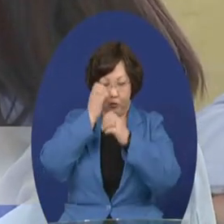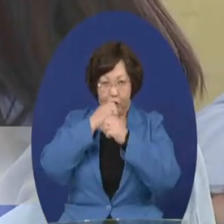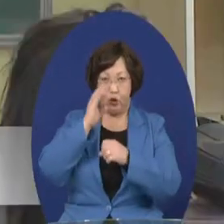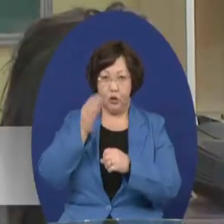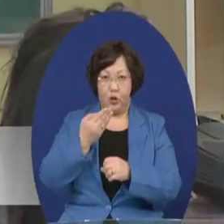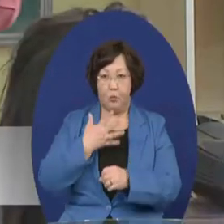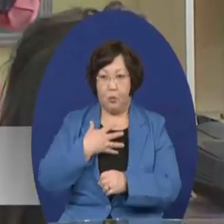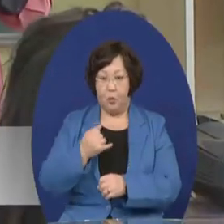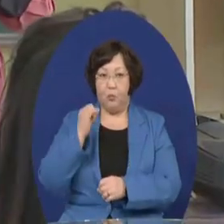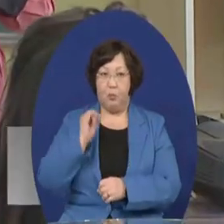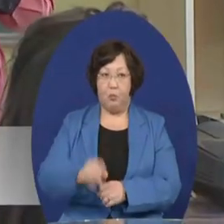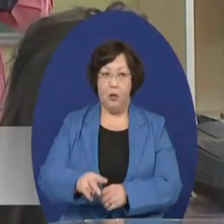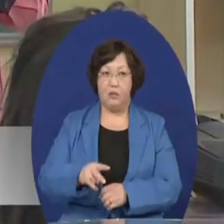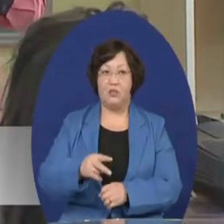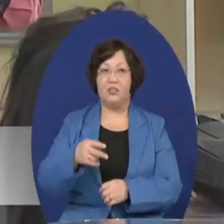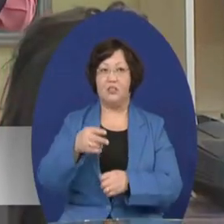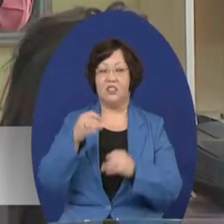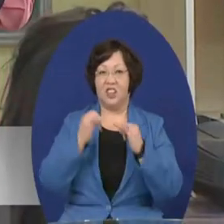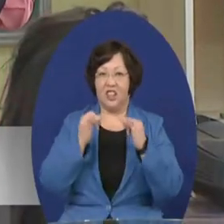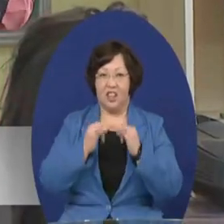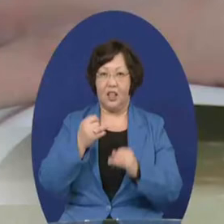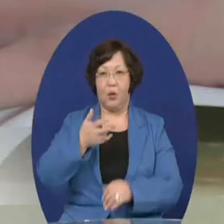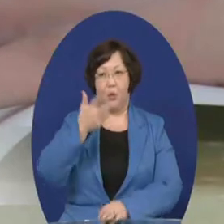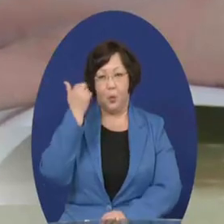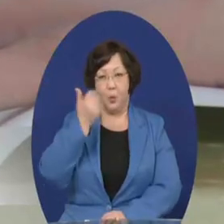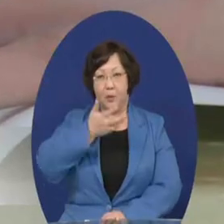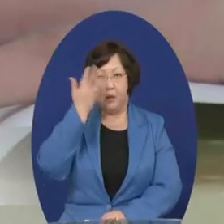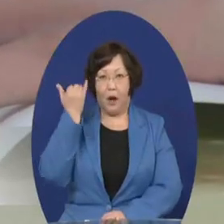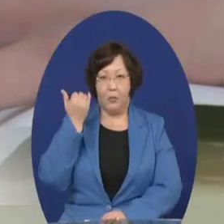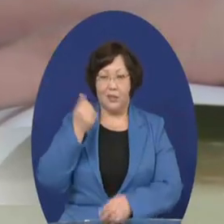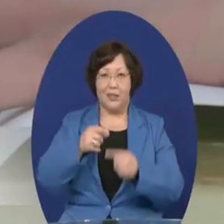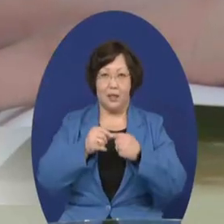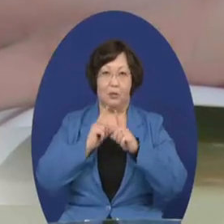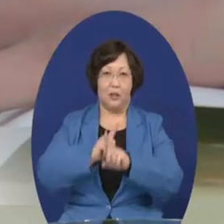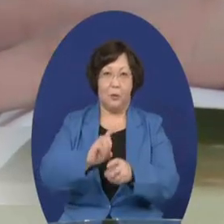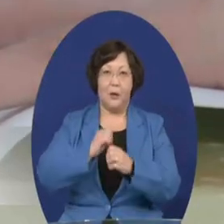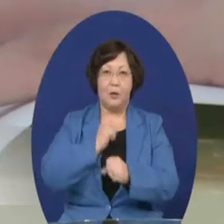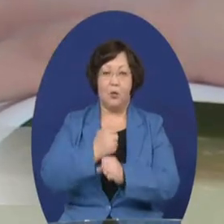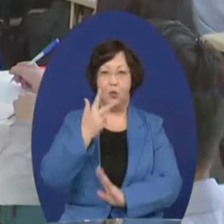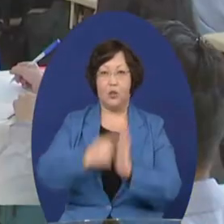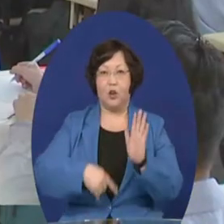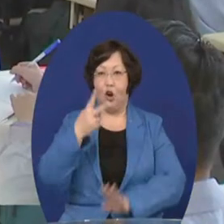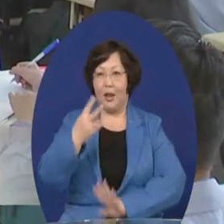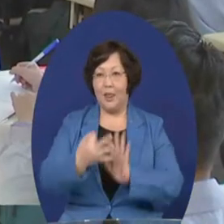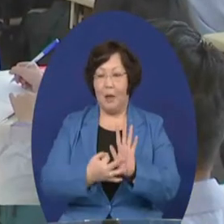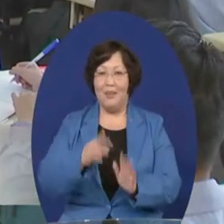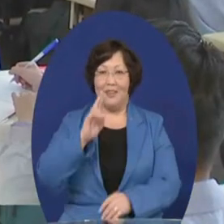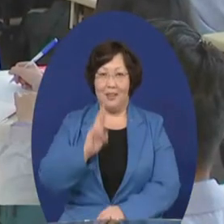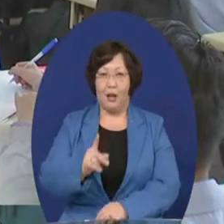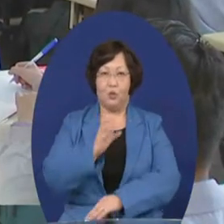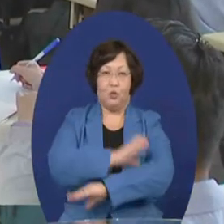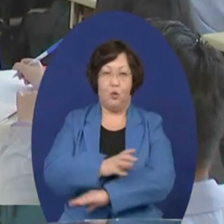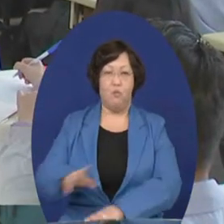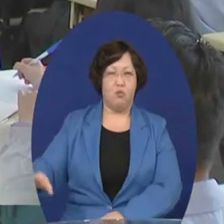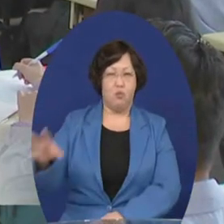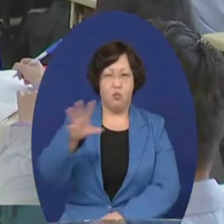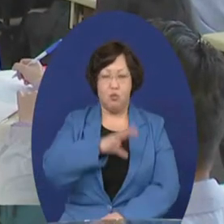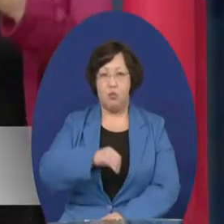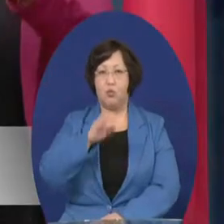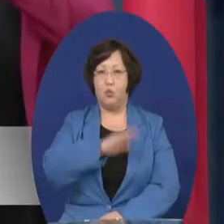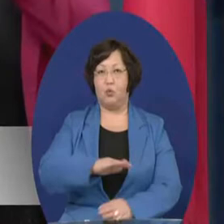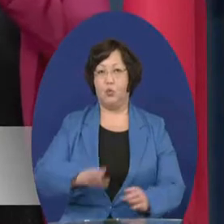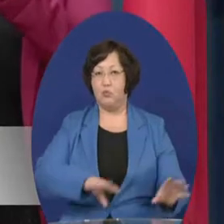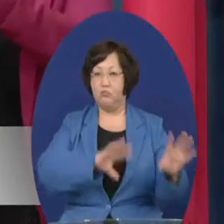бус сургалтанд 3-5 хоног шилжүүлэх юм байна. Харин 2-р сарын 28-наас 100% танхимаар хичээлэх байдлаар зохицуулалт хийхээр